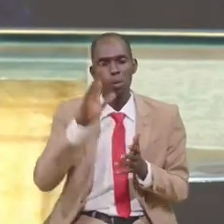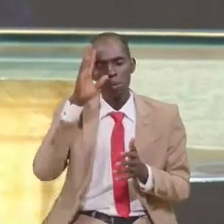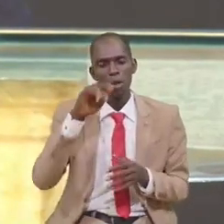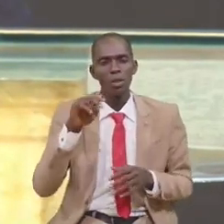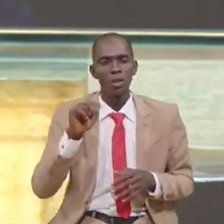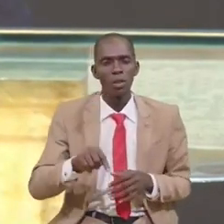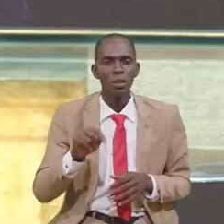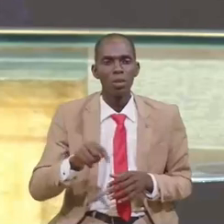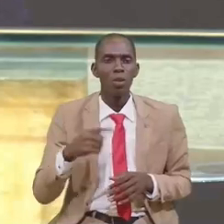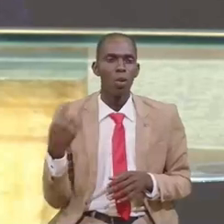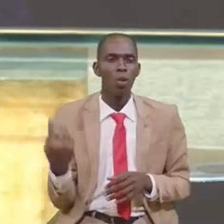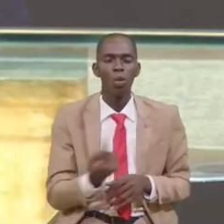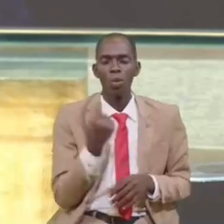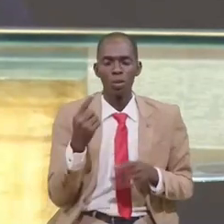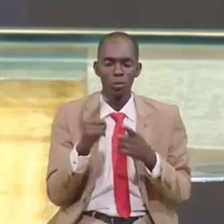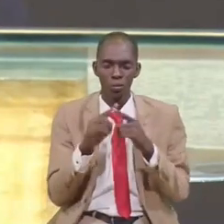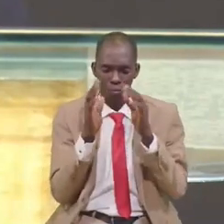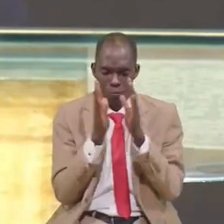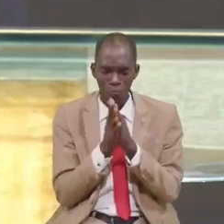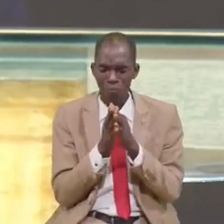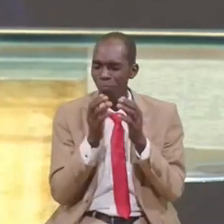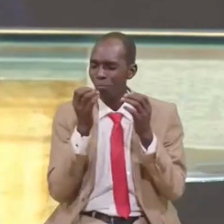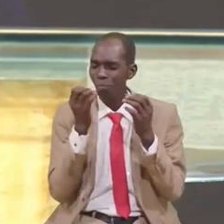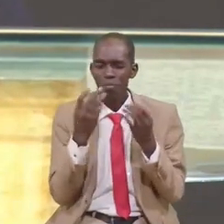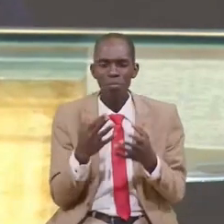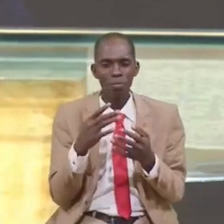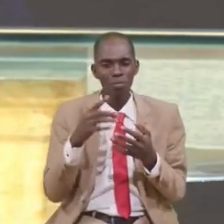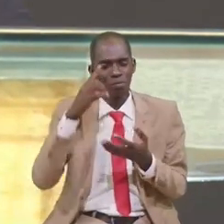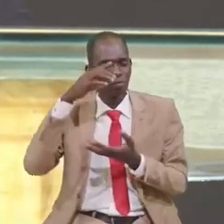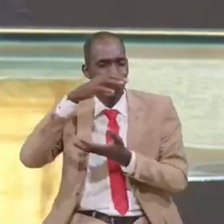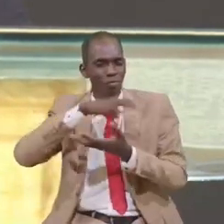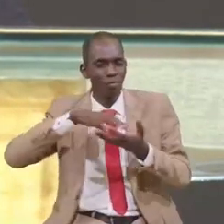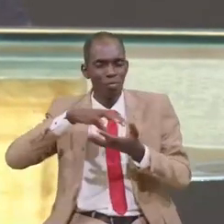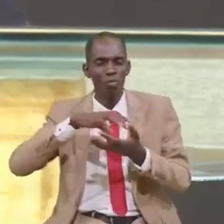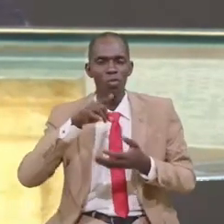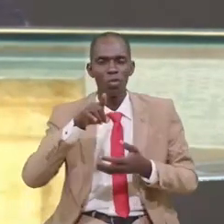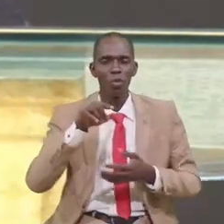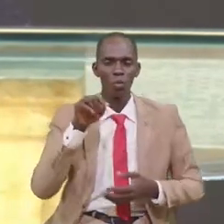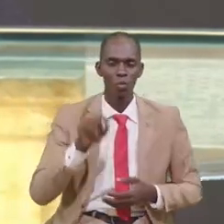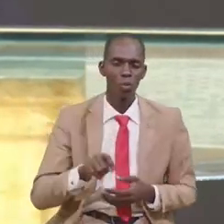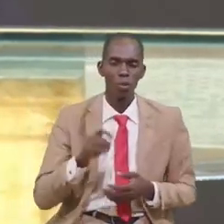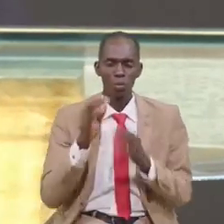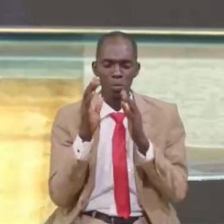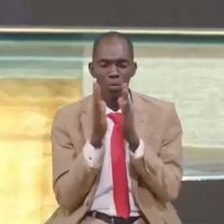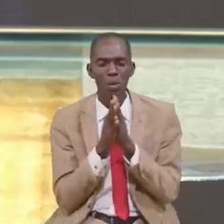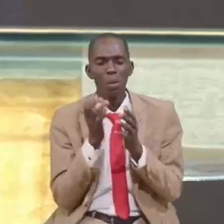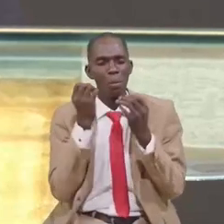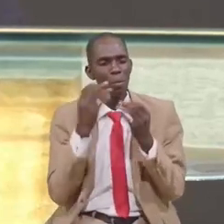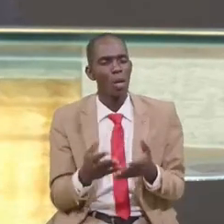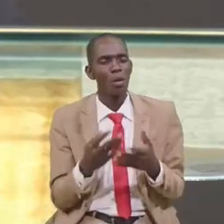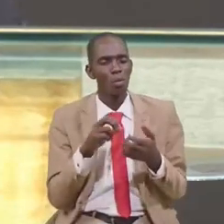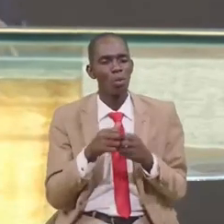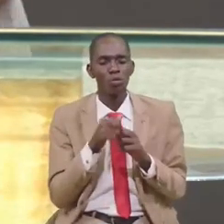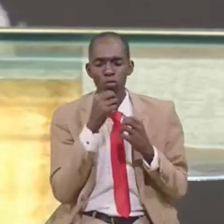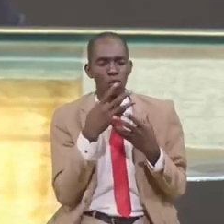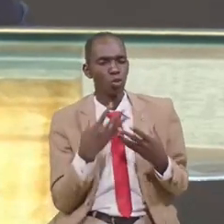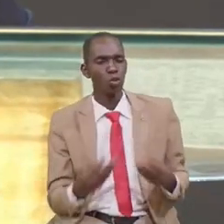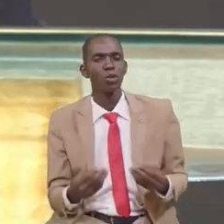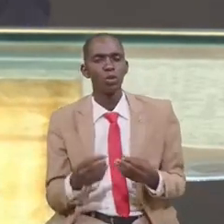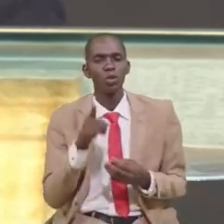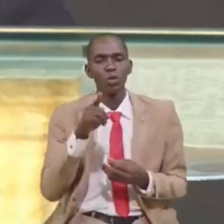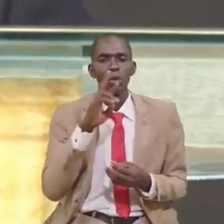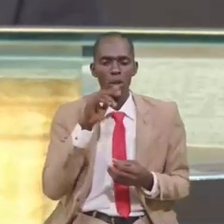Il y a beaucoup de croisées de chemin. L'homme doit toujours prier. Il y a beaucoup de problèmes insolvables. Il y a